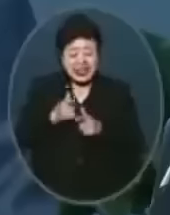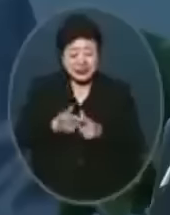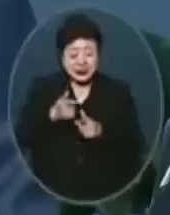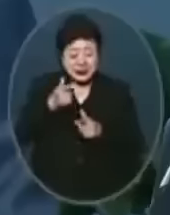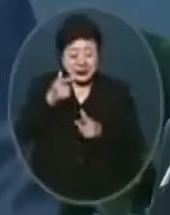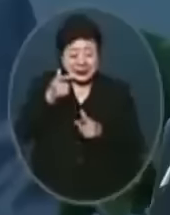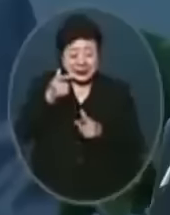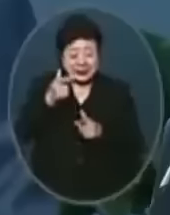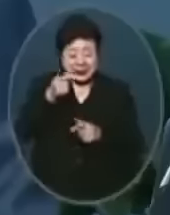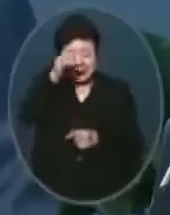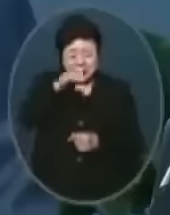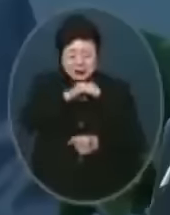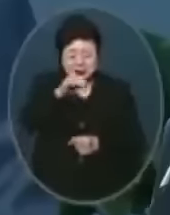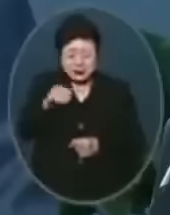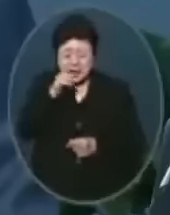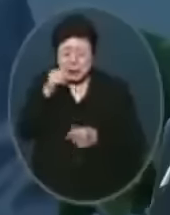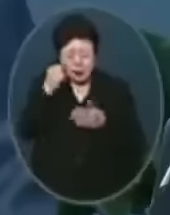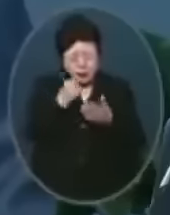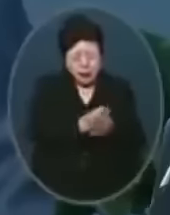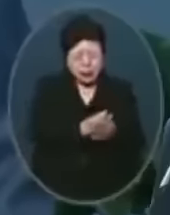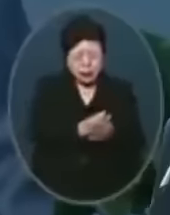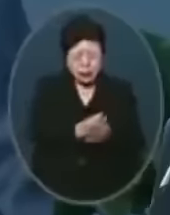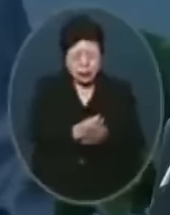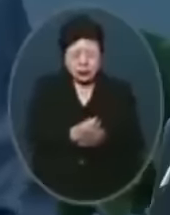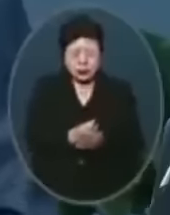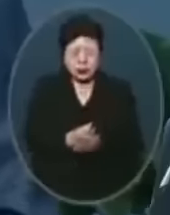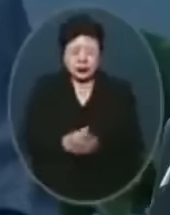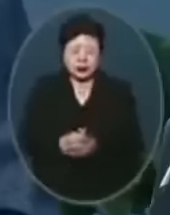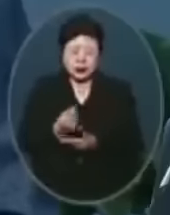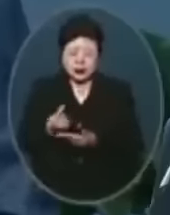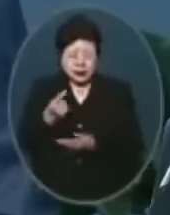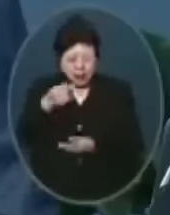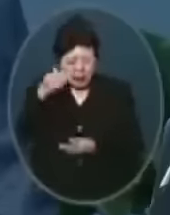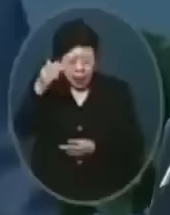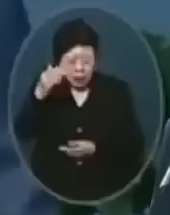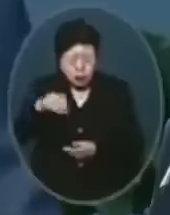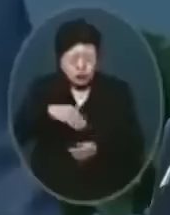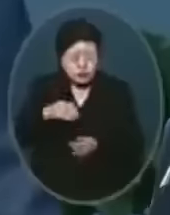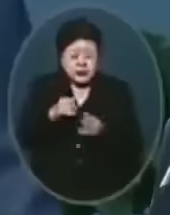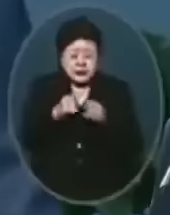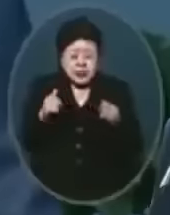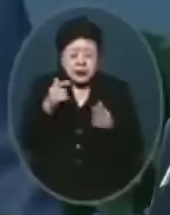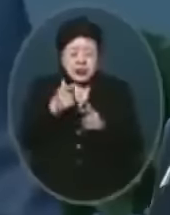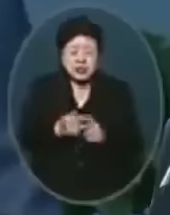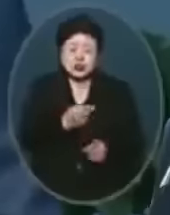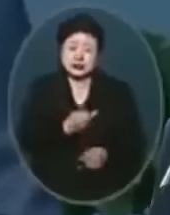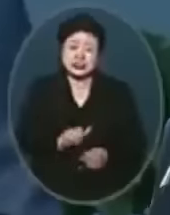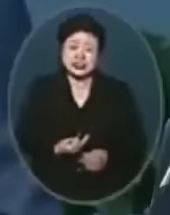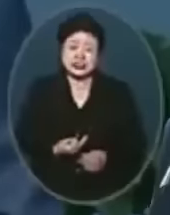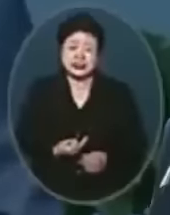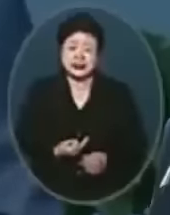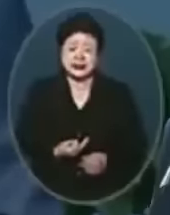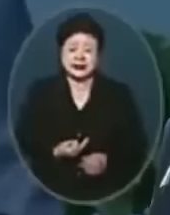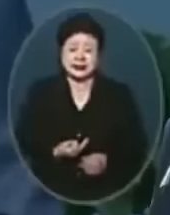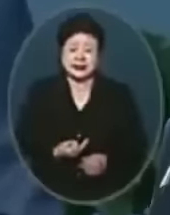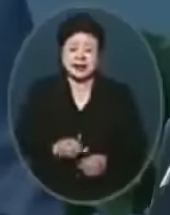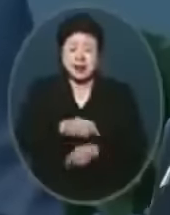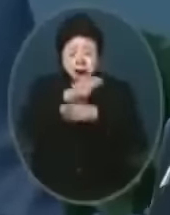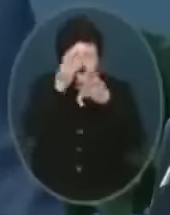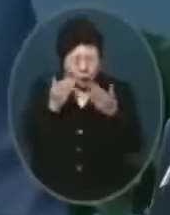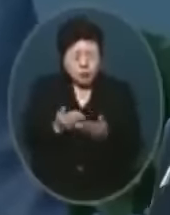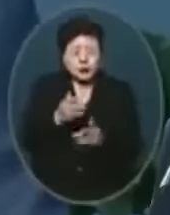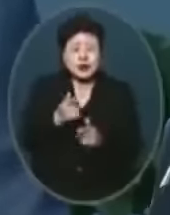예수님이 십자가에 못 박혀 떠나자 주변에 있는 예수님이 제자라는 놈들이 모두